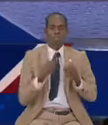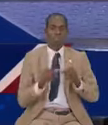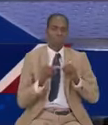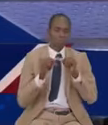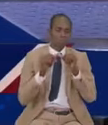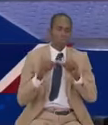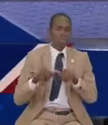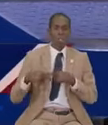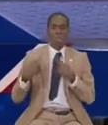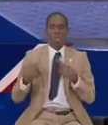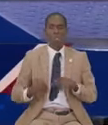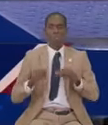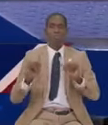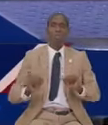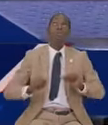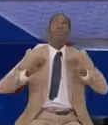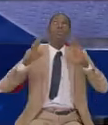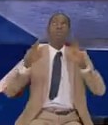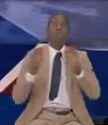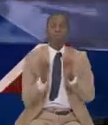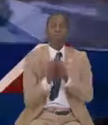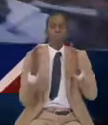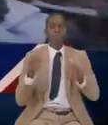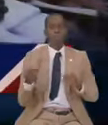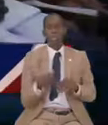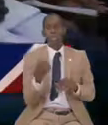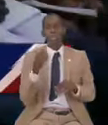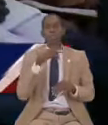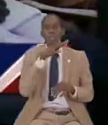consacré sans la moindre sur